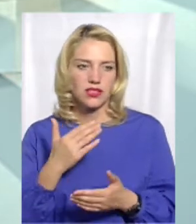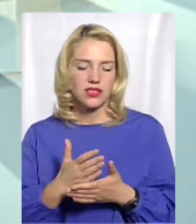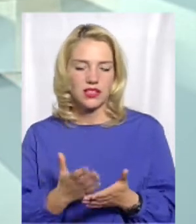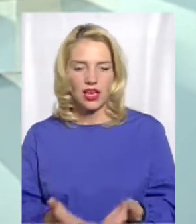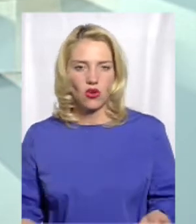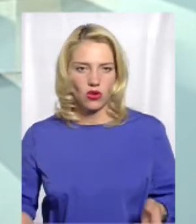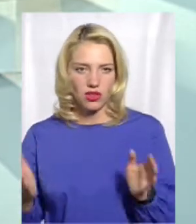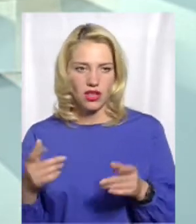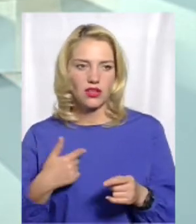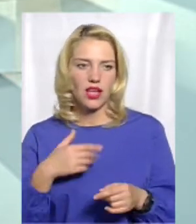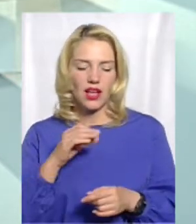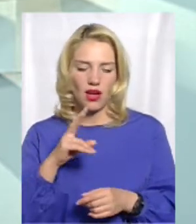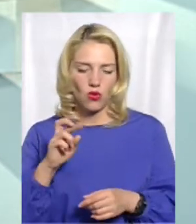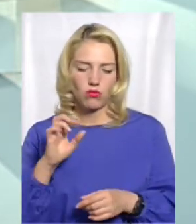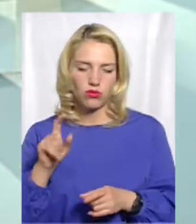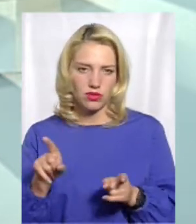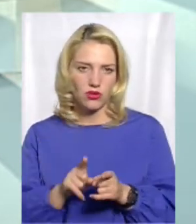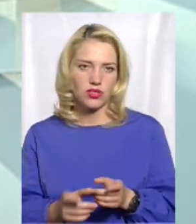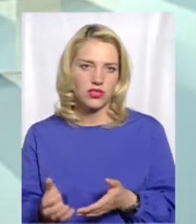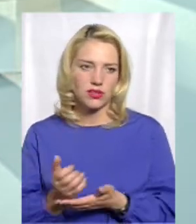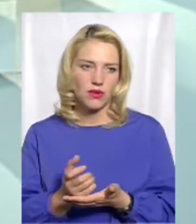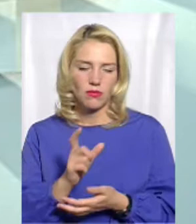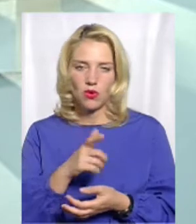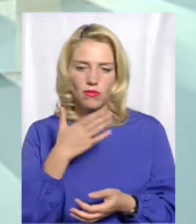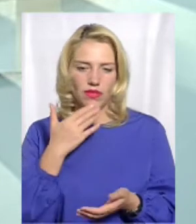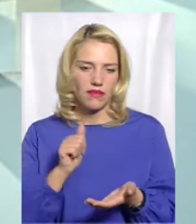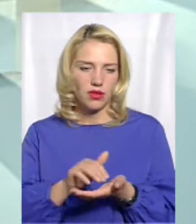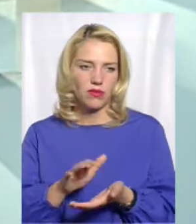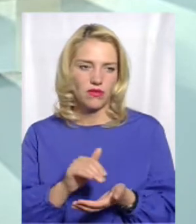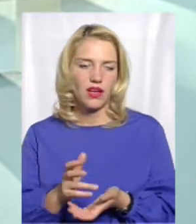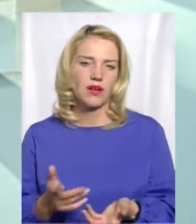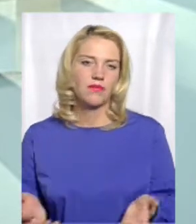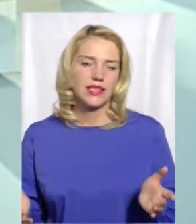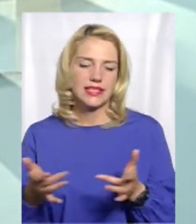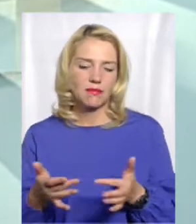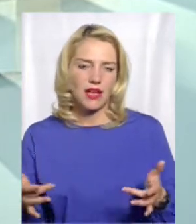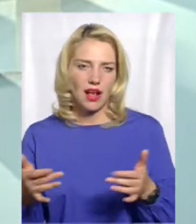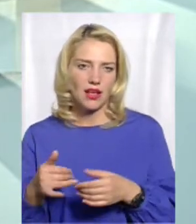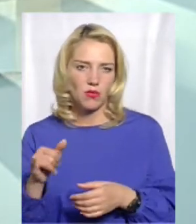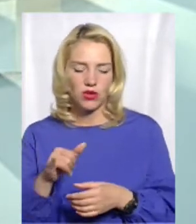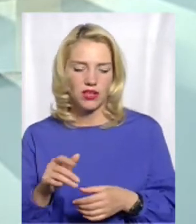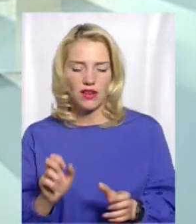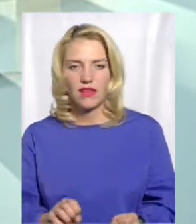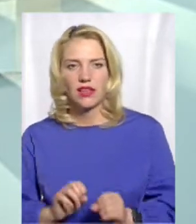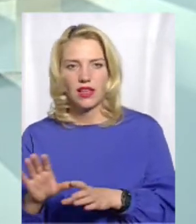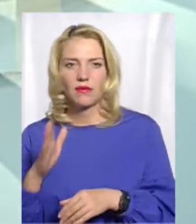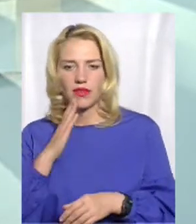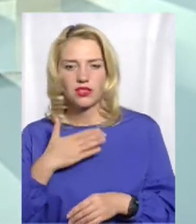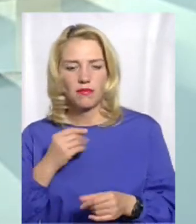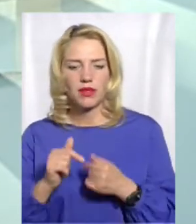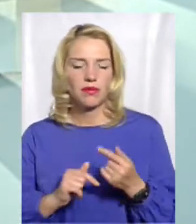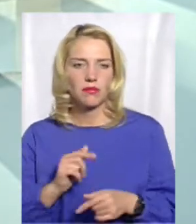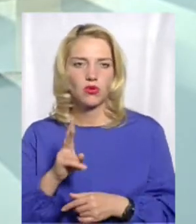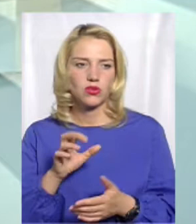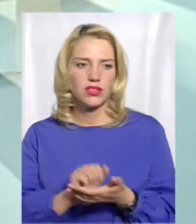на майданчиках, але ми екобусом також збираємо, людям не відмовляємо, збираємо і потім здаємо нашим підприємцям, які займаються